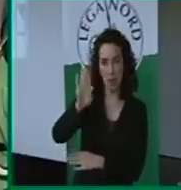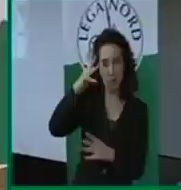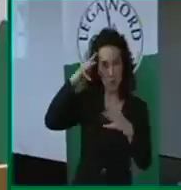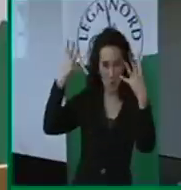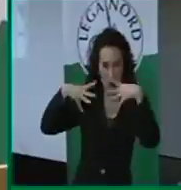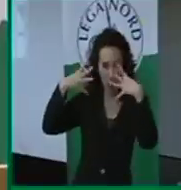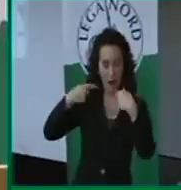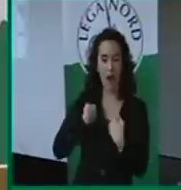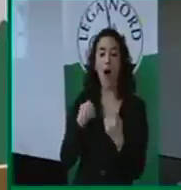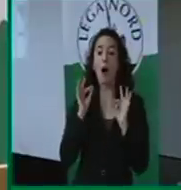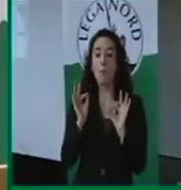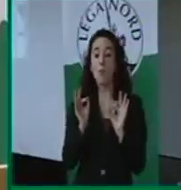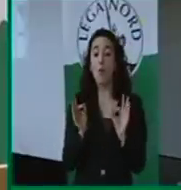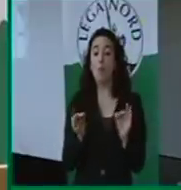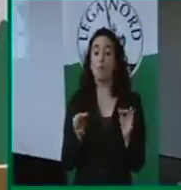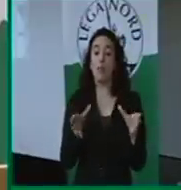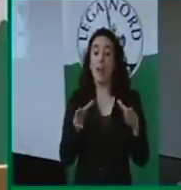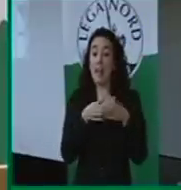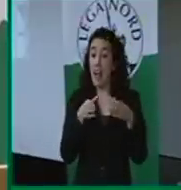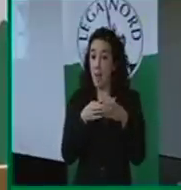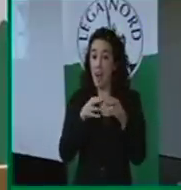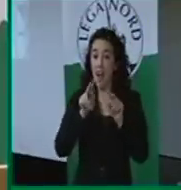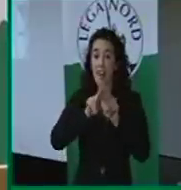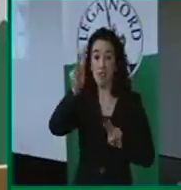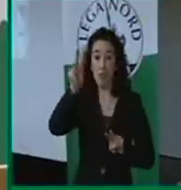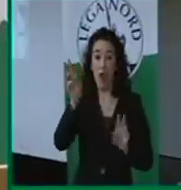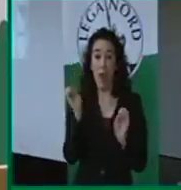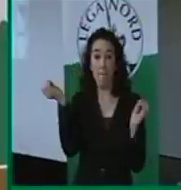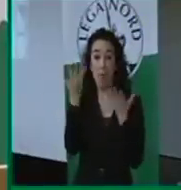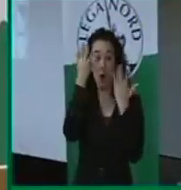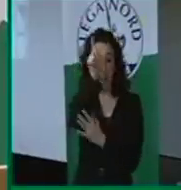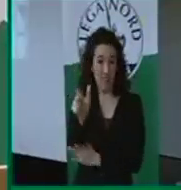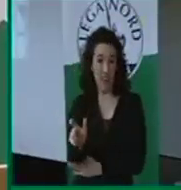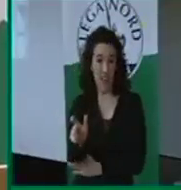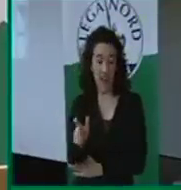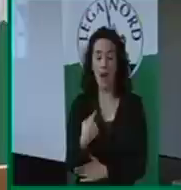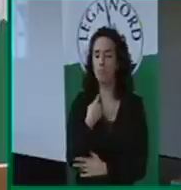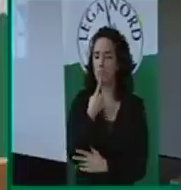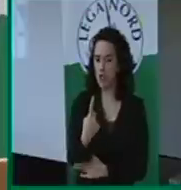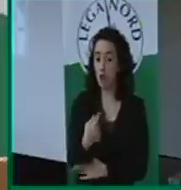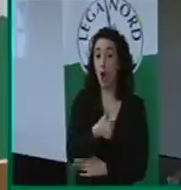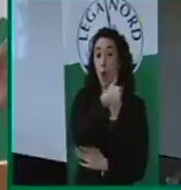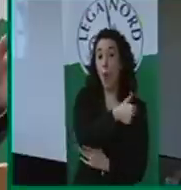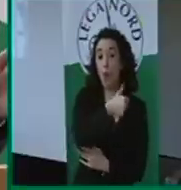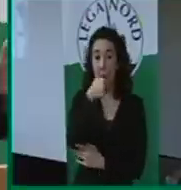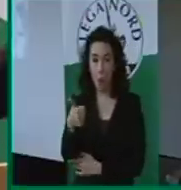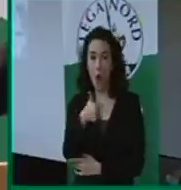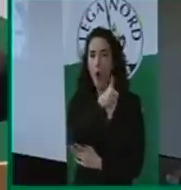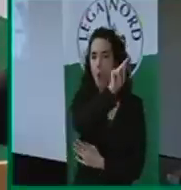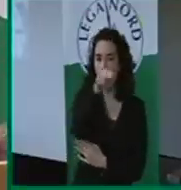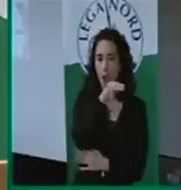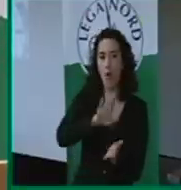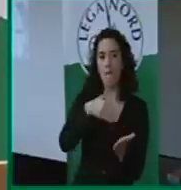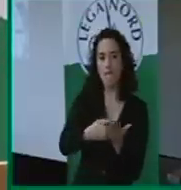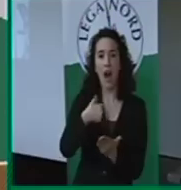della camera nazionale della Moda Italiana che se noi avessimo un euro dollaro 1 un Che vuol dire anche